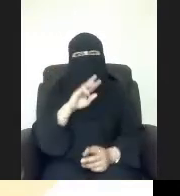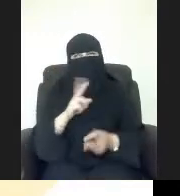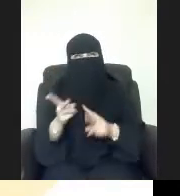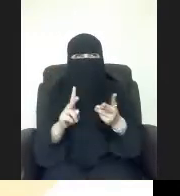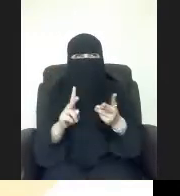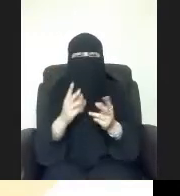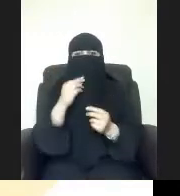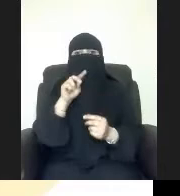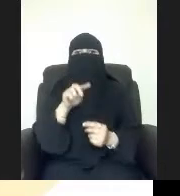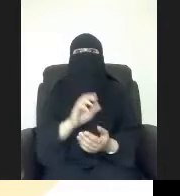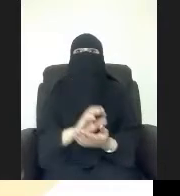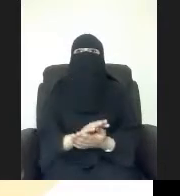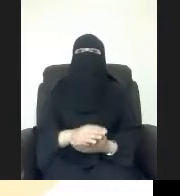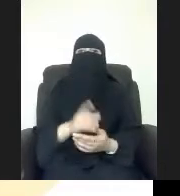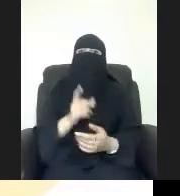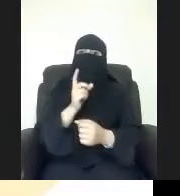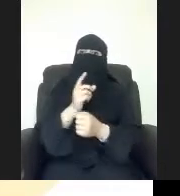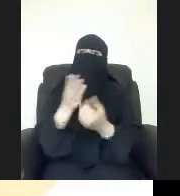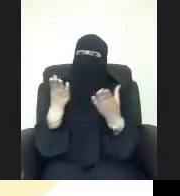التعلم فردي